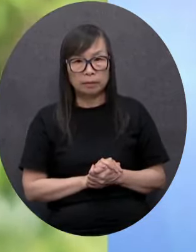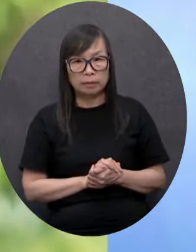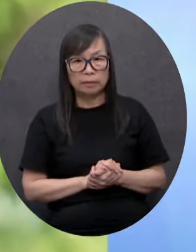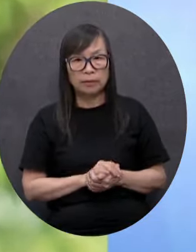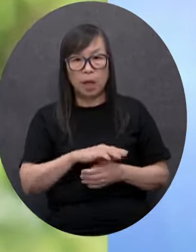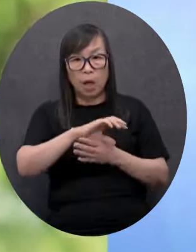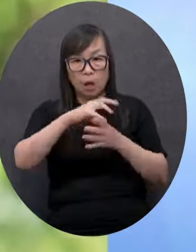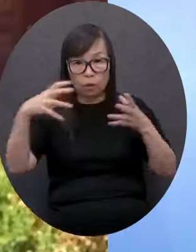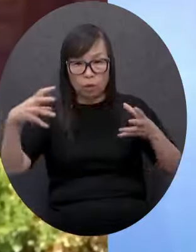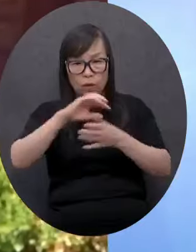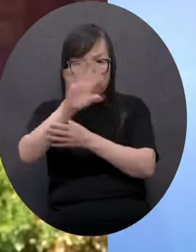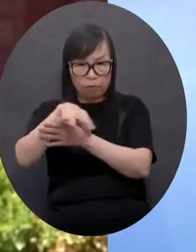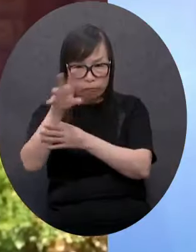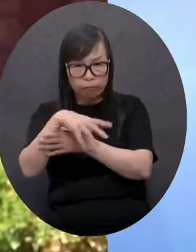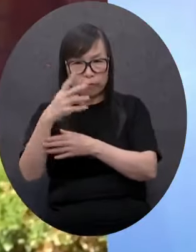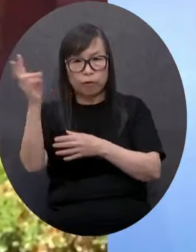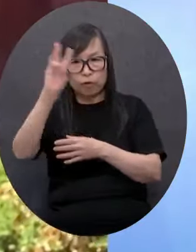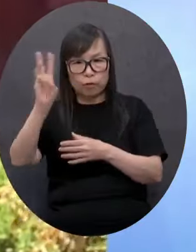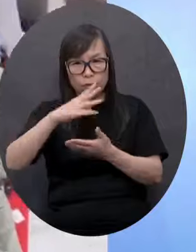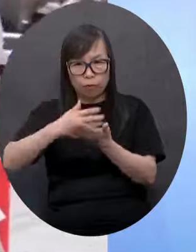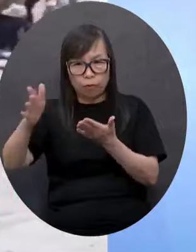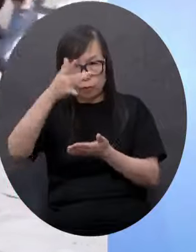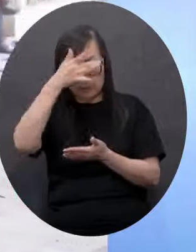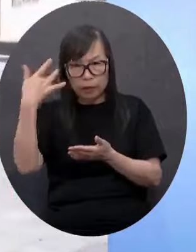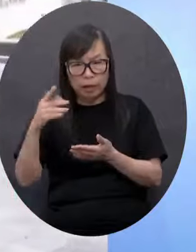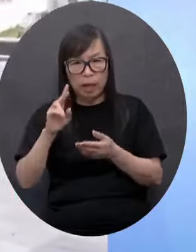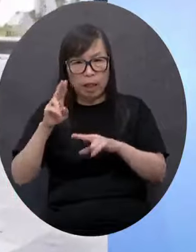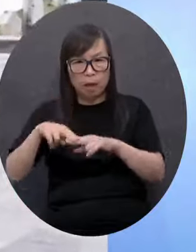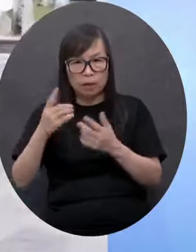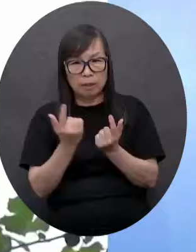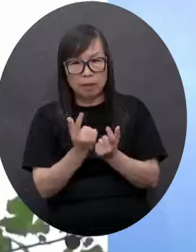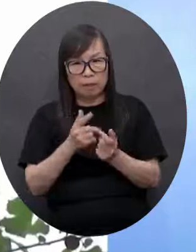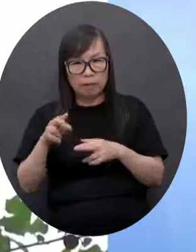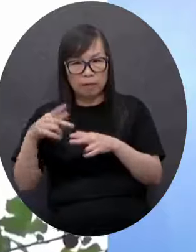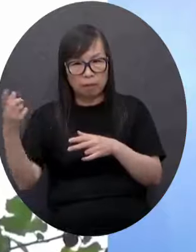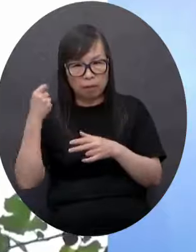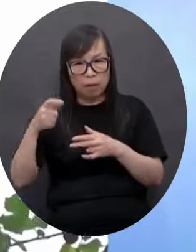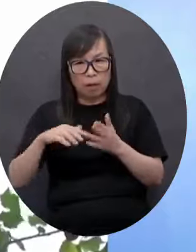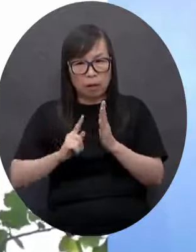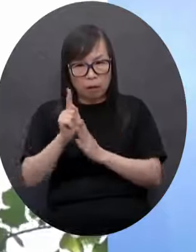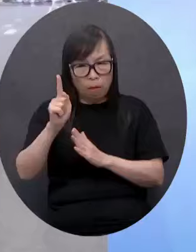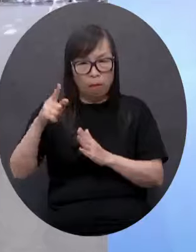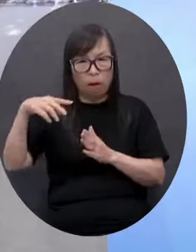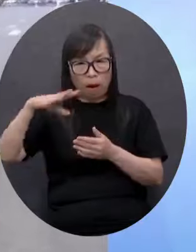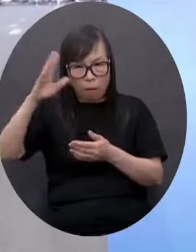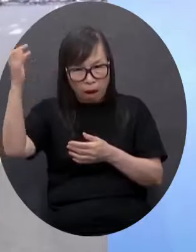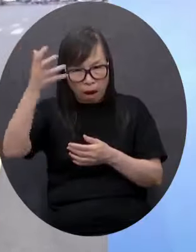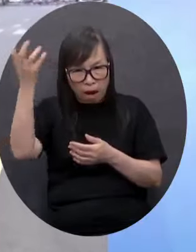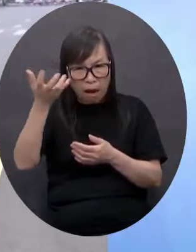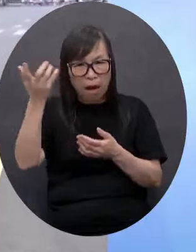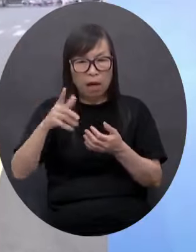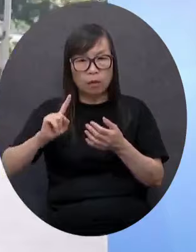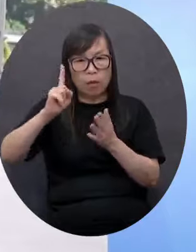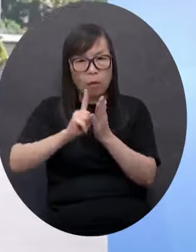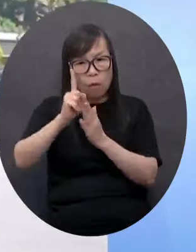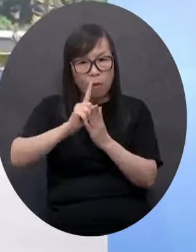巨型风扇出动洒水消暑，内地北方近日遭受高温直烤，北京局部地区气温